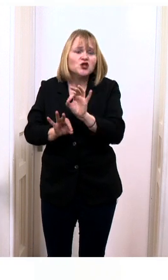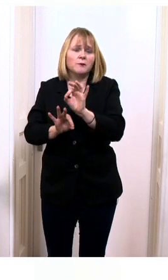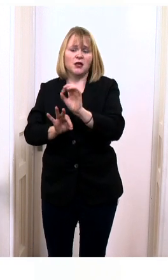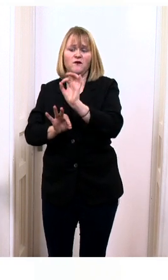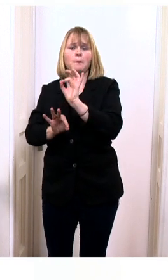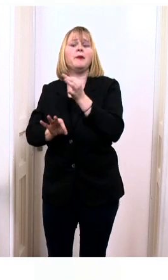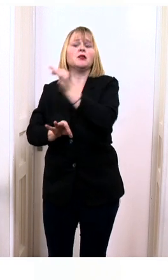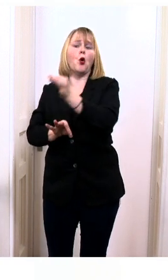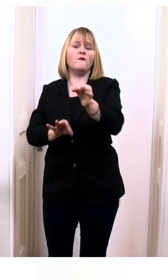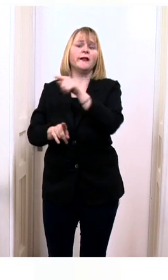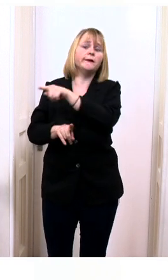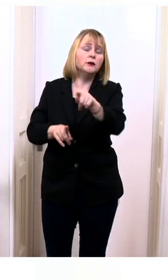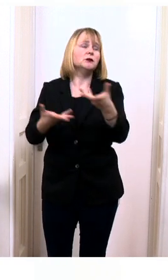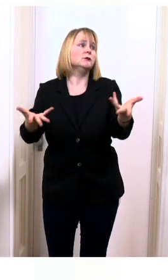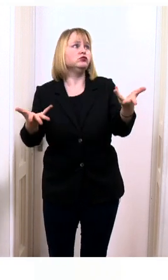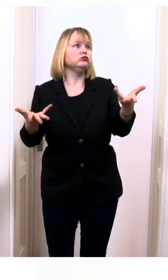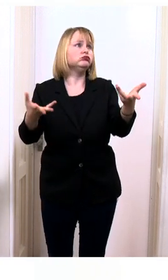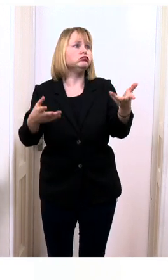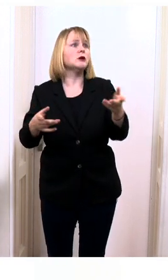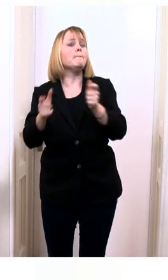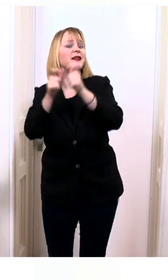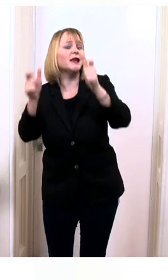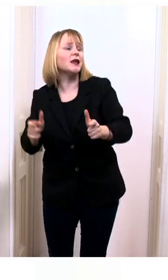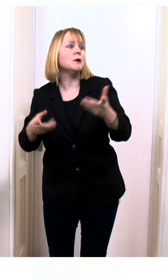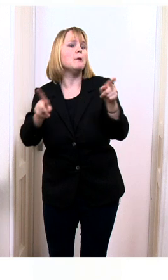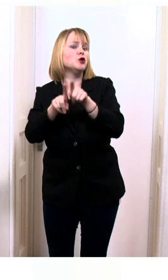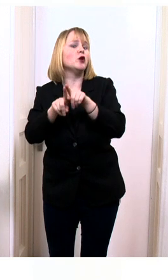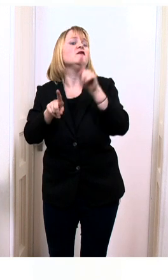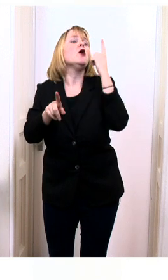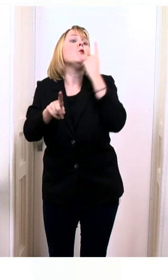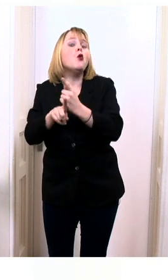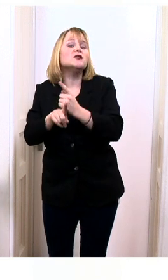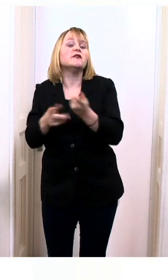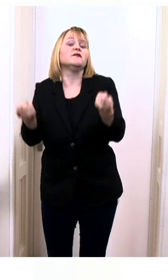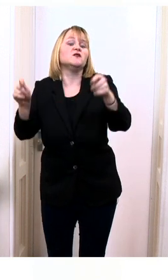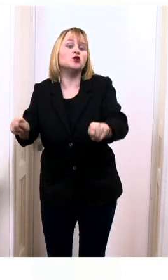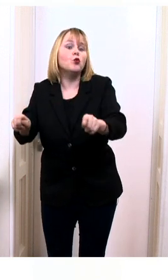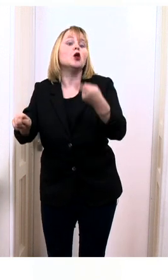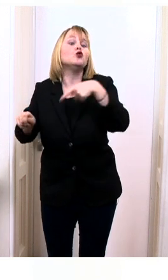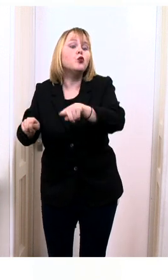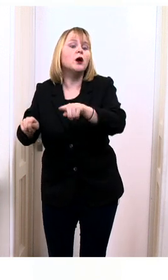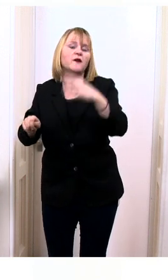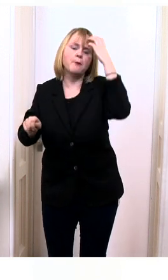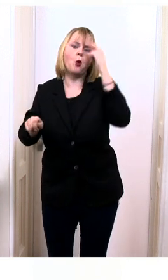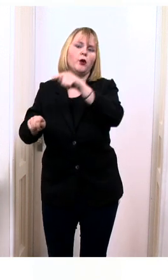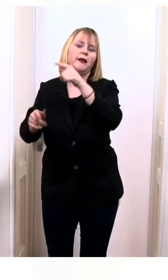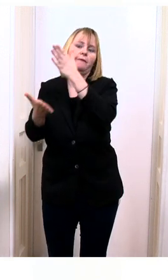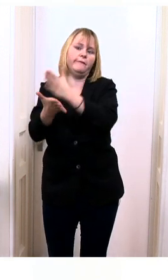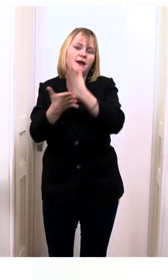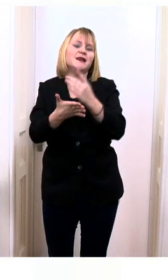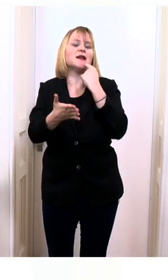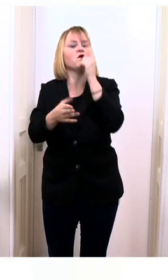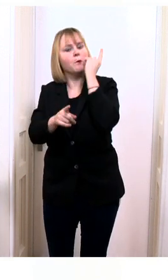Betriebe gelten. Direkt betroffen in dem Sinne, dass sie geschlossen wurden, Behörden eben geschlossen